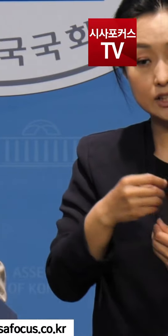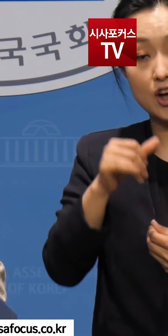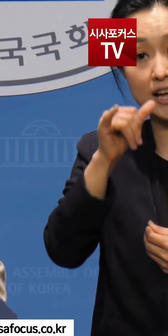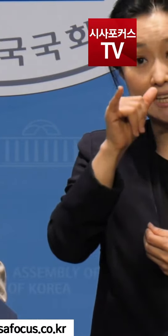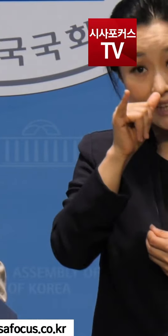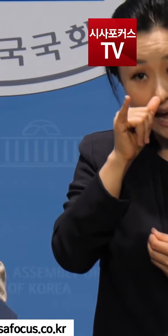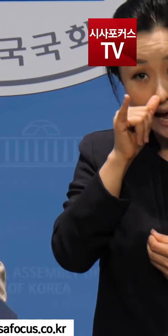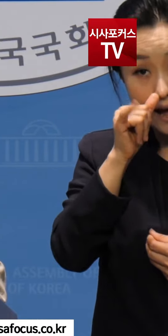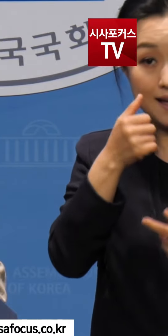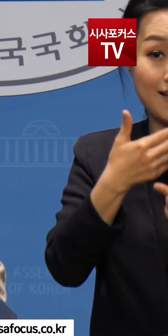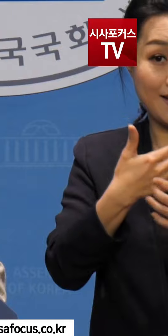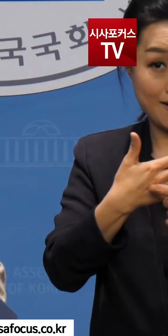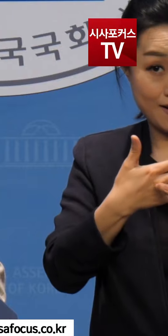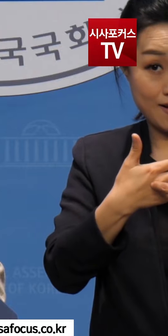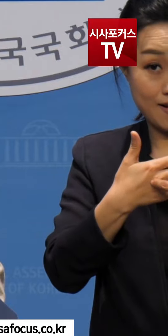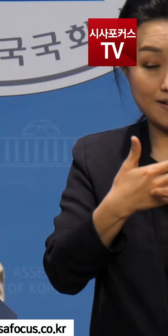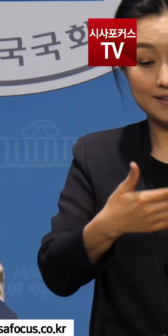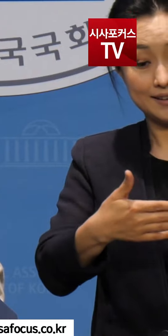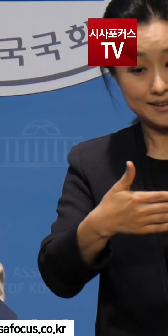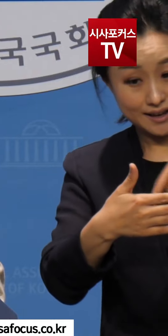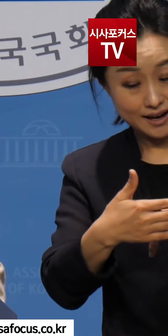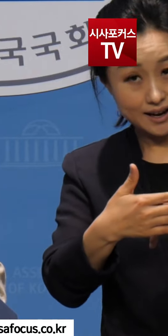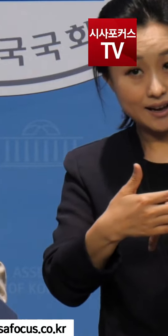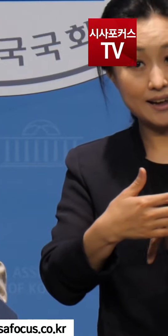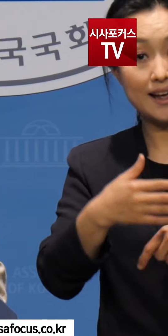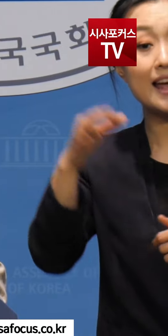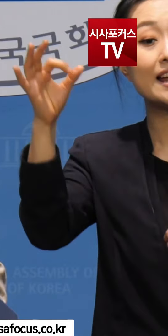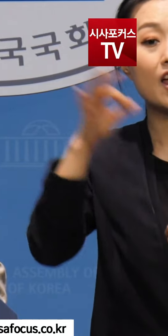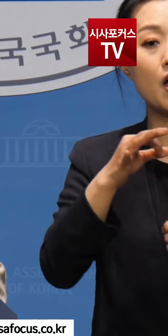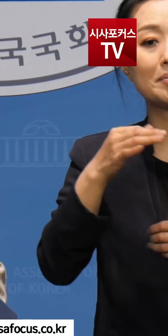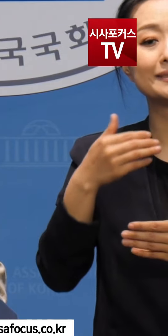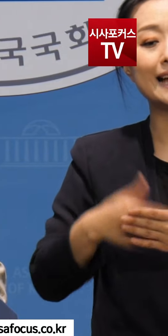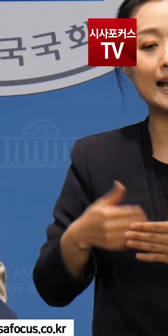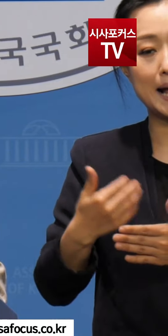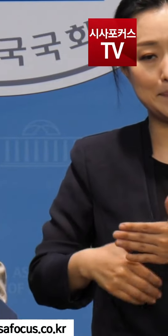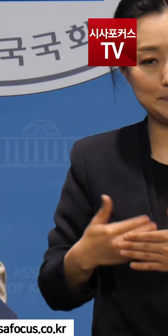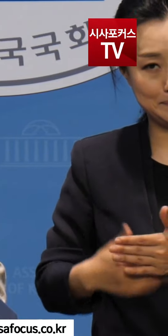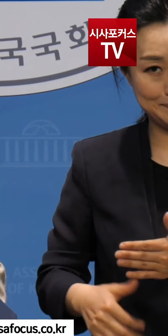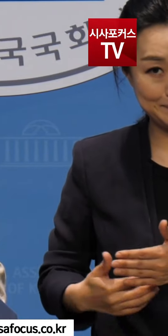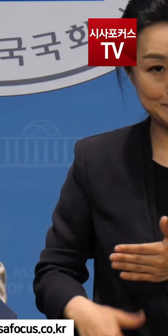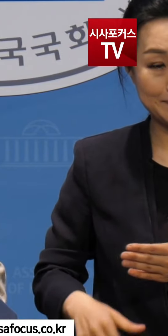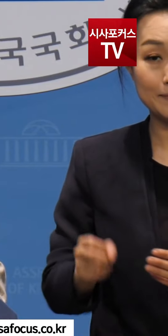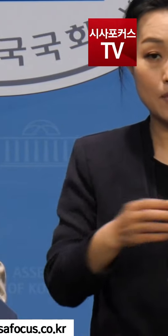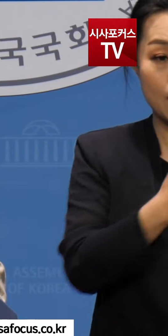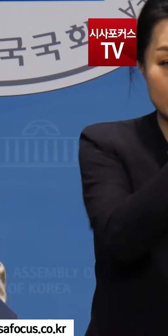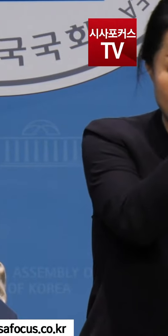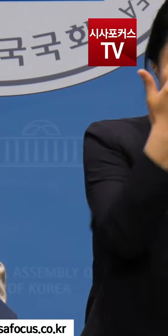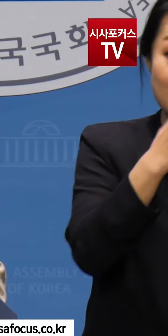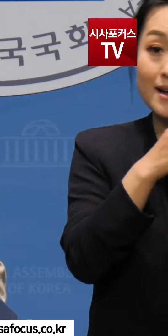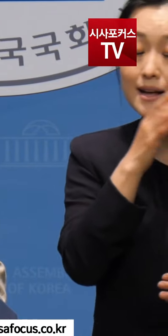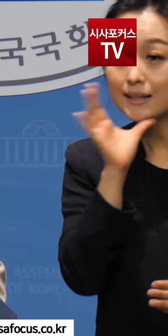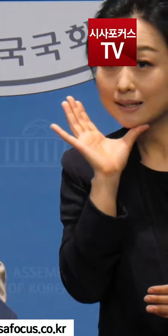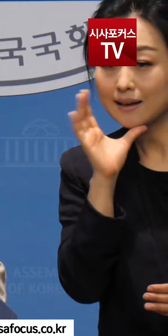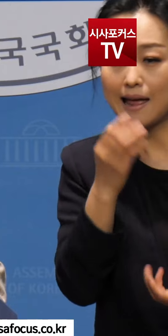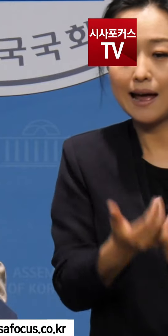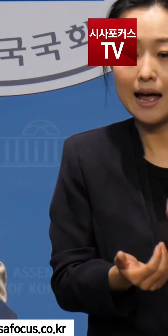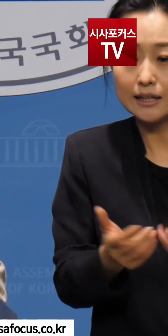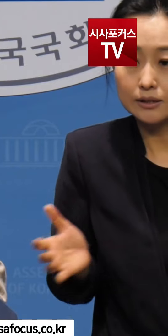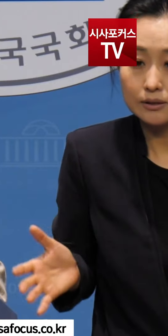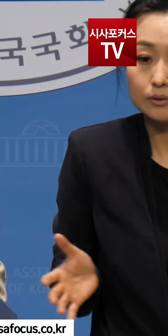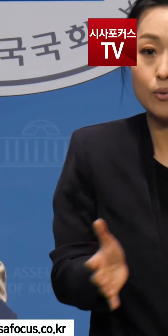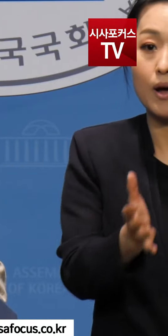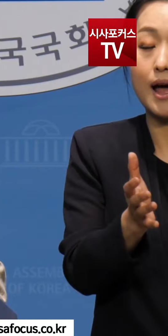연금 삭감 개혁안이며 세대 간 갈등을 증폭시키는